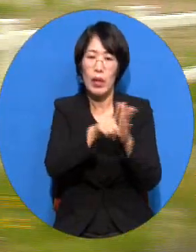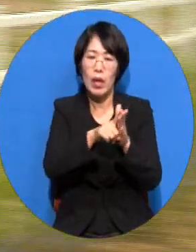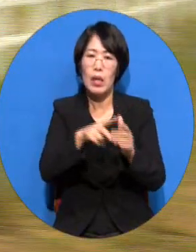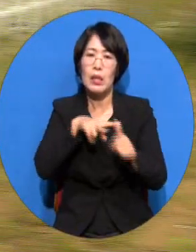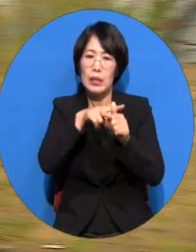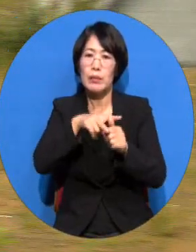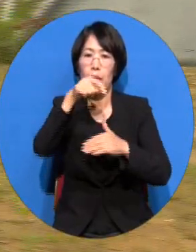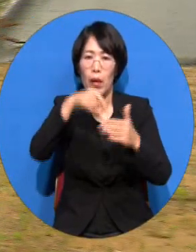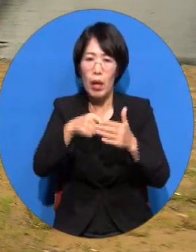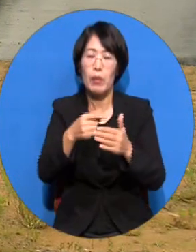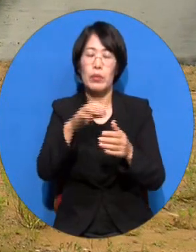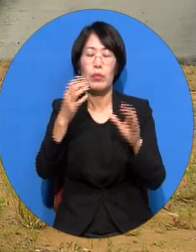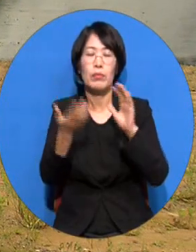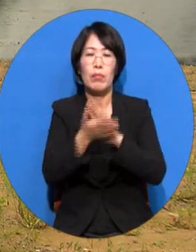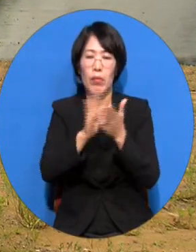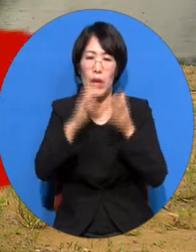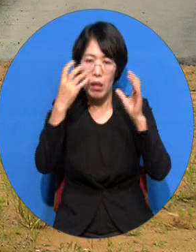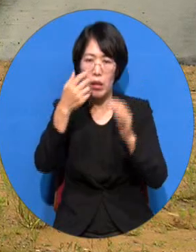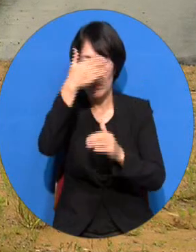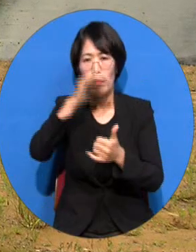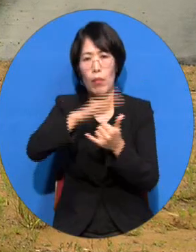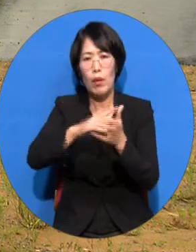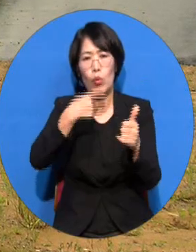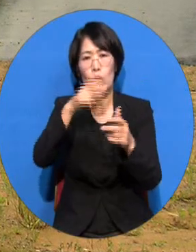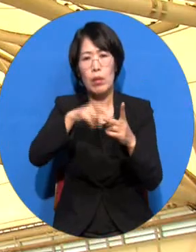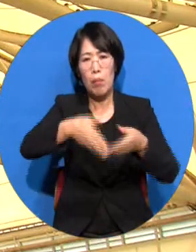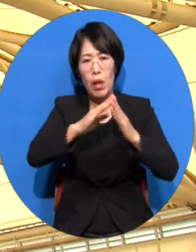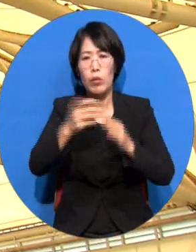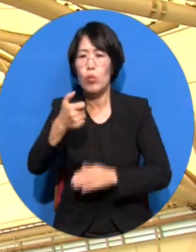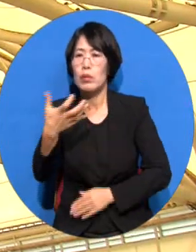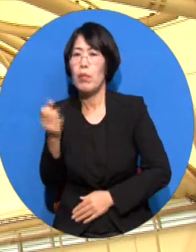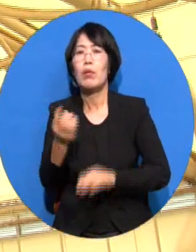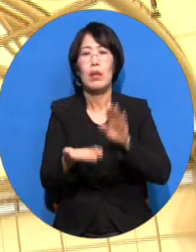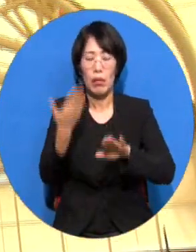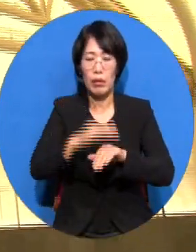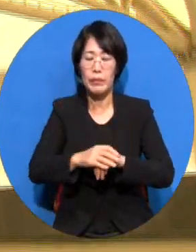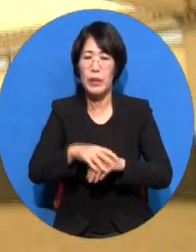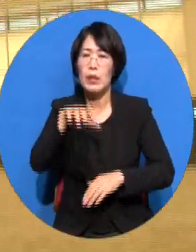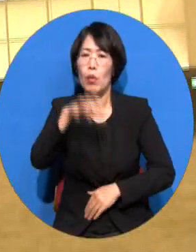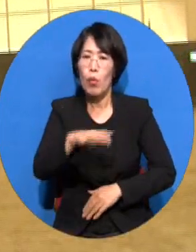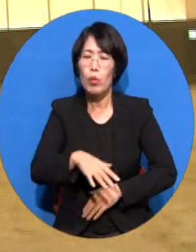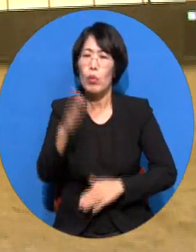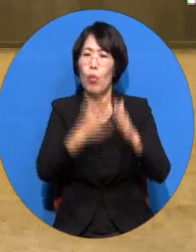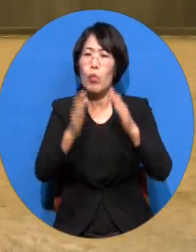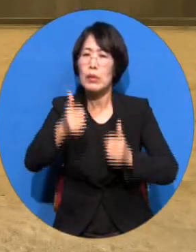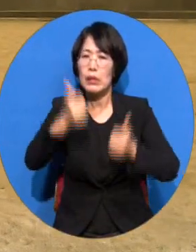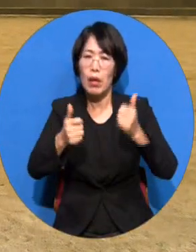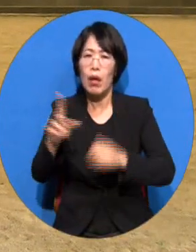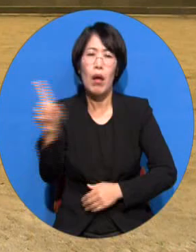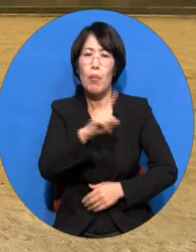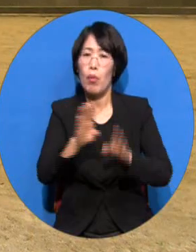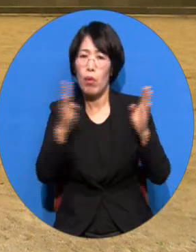승마장과 유청소년 교육센터 등을 만드는데 50억 넘게 들였습니다. 하지만 이곳에서는 공식 대회가 단